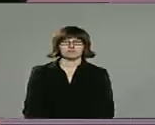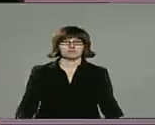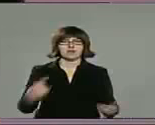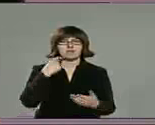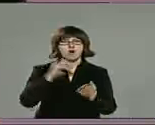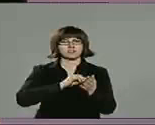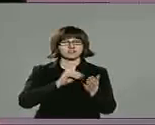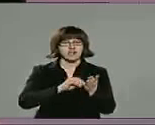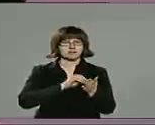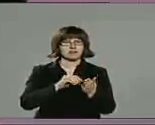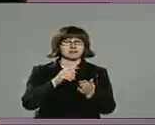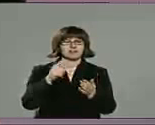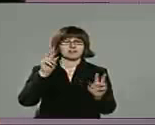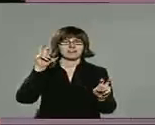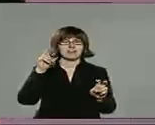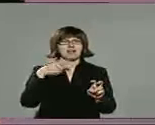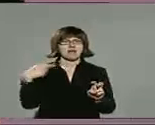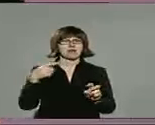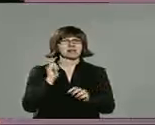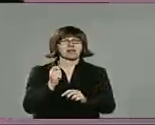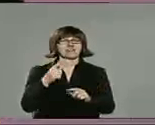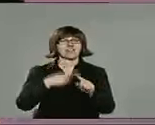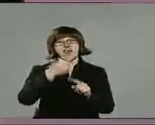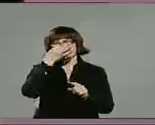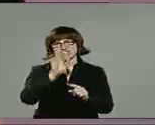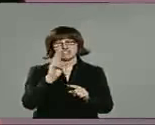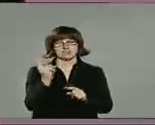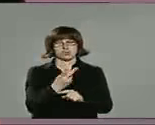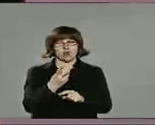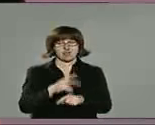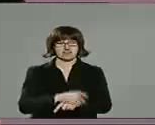Morgen schreiben die bestimmt in der Überschrift, Gabriel kandidiert und verzichtet zugleich.